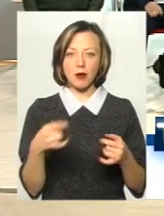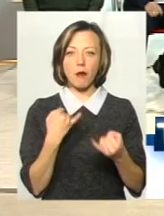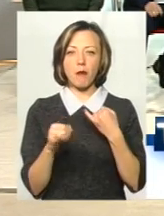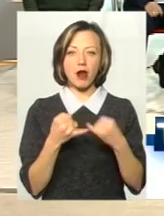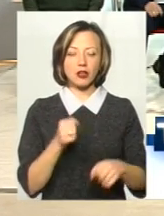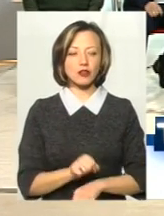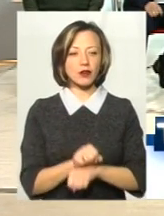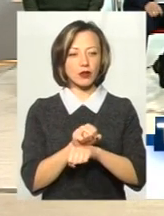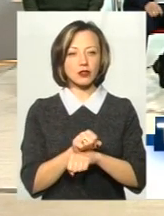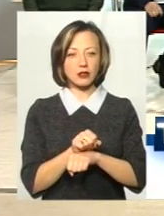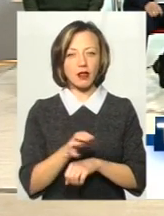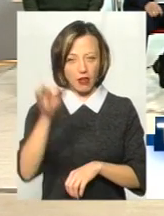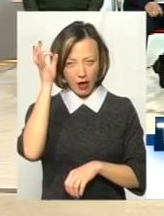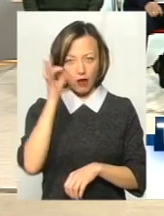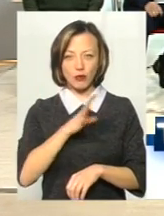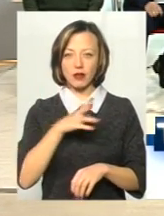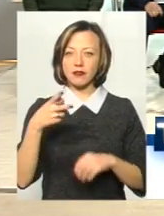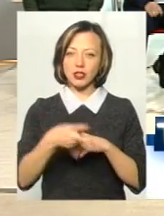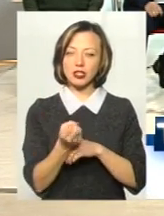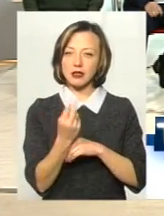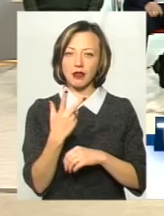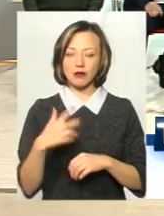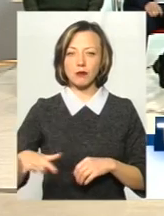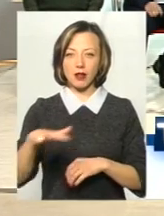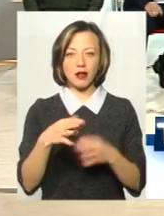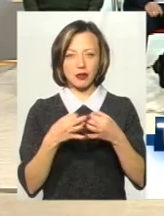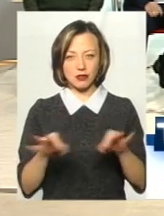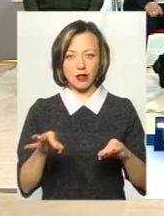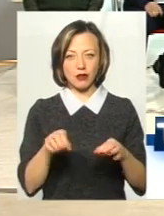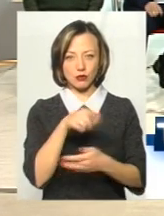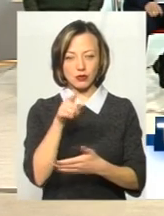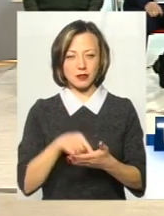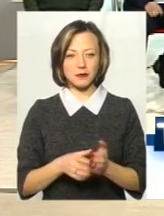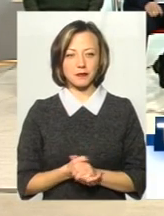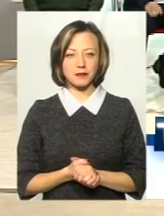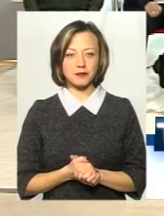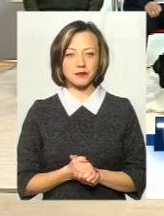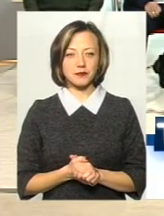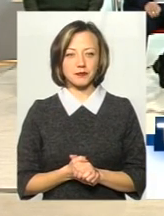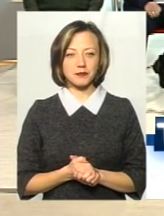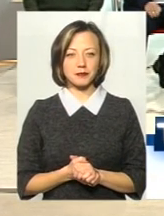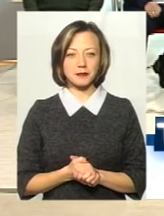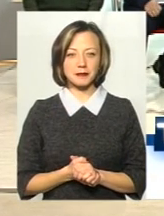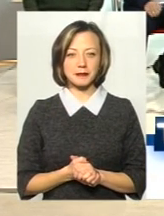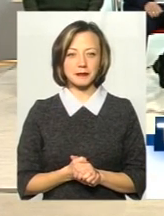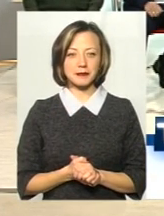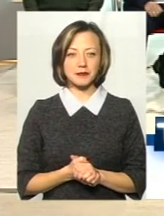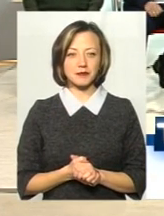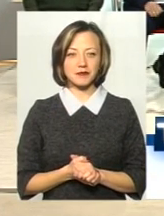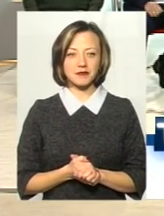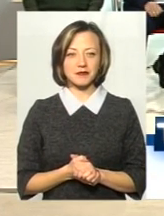помаранчевої революції, нагадують ті, які були у 13-му році на Майдані Незалежності? Пане Степан, як, або пане Мирослав, все одно.